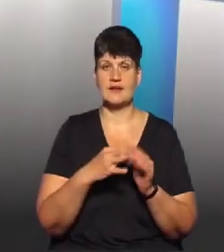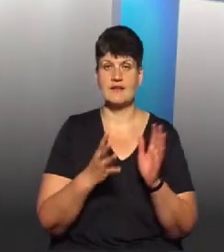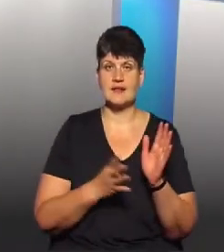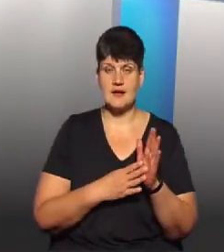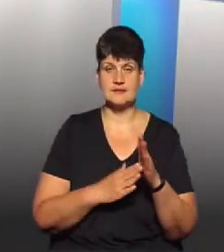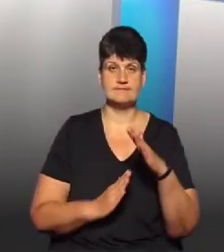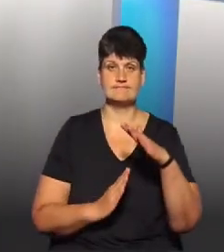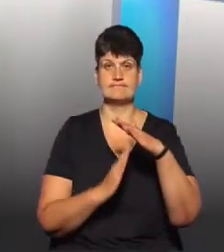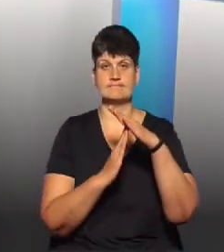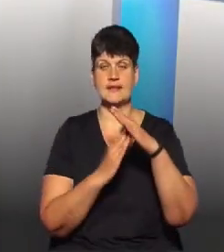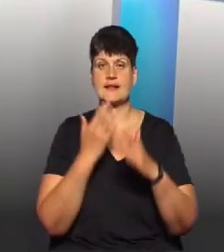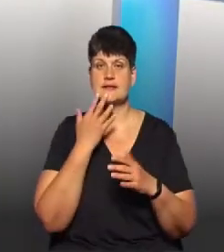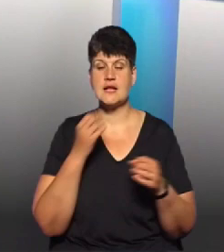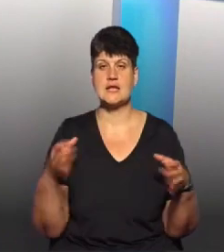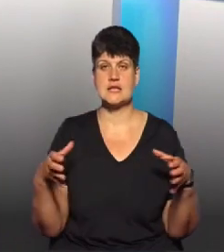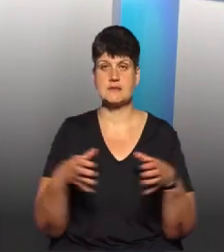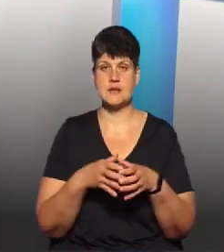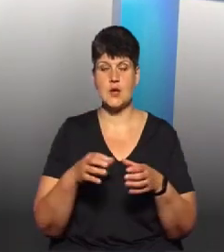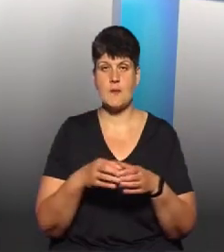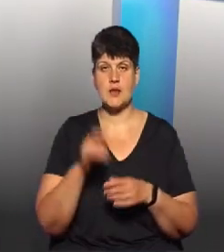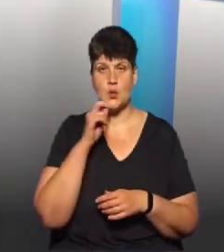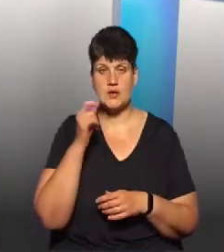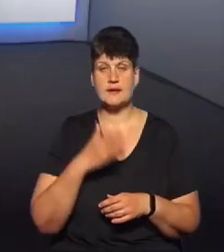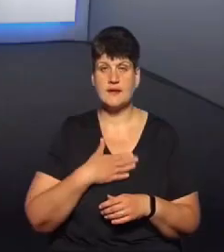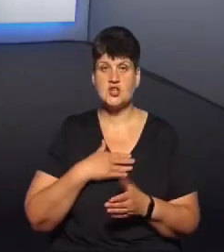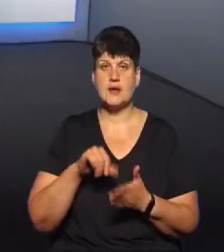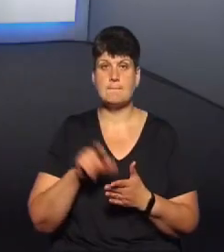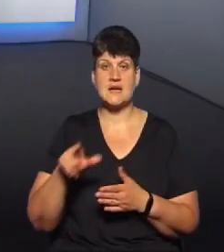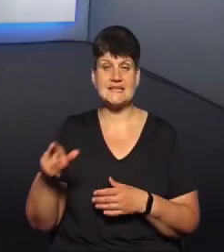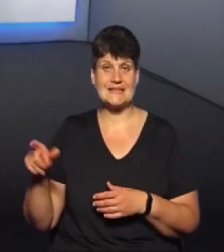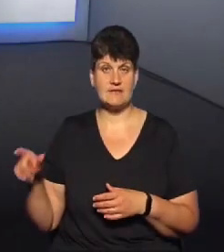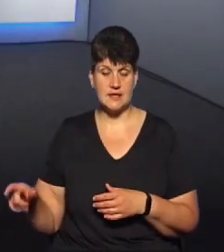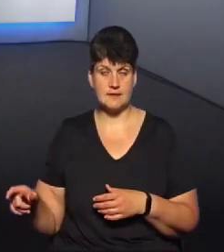– національна збірна команда України. Наші представники